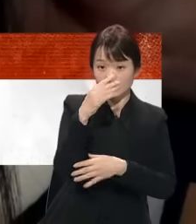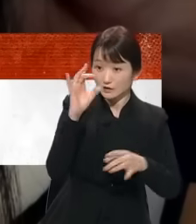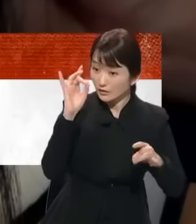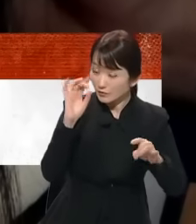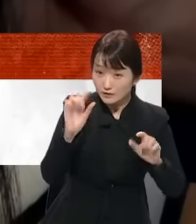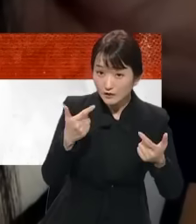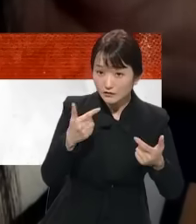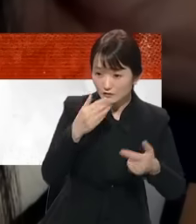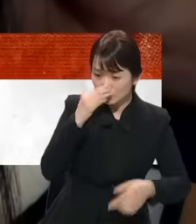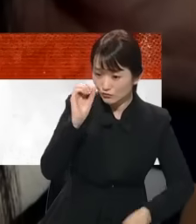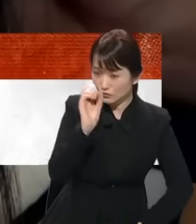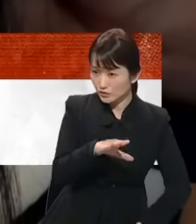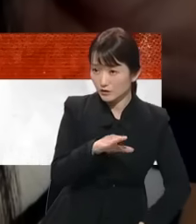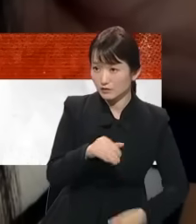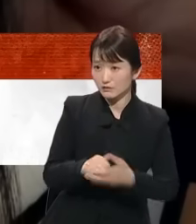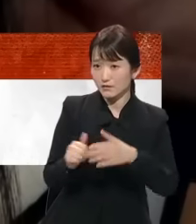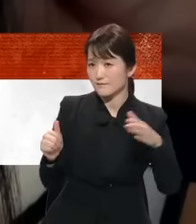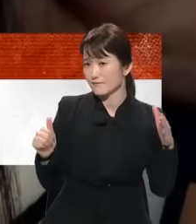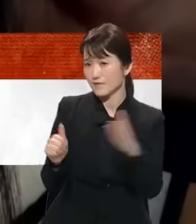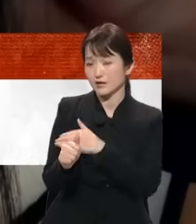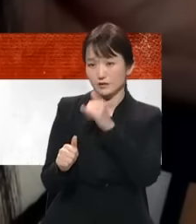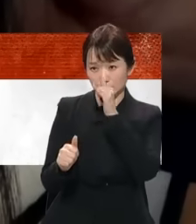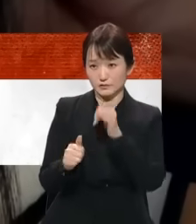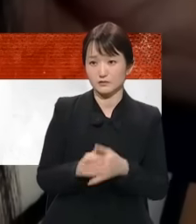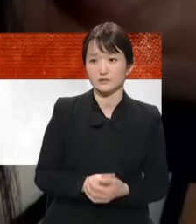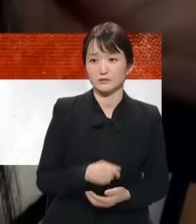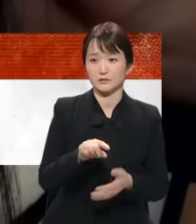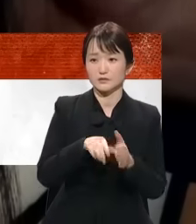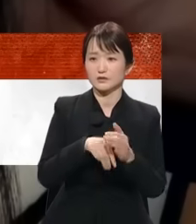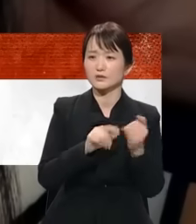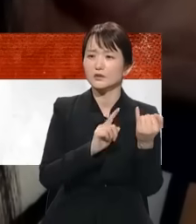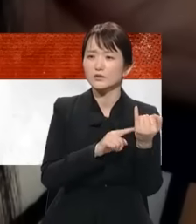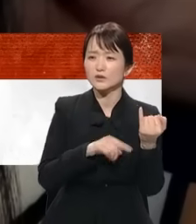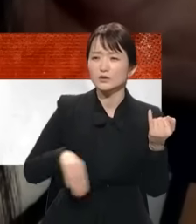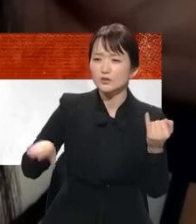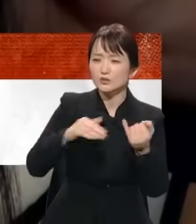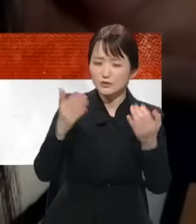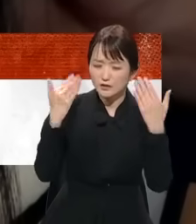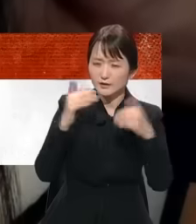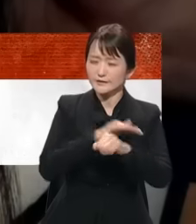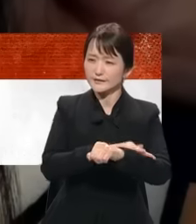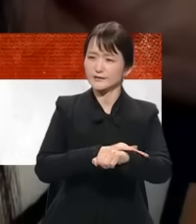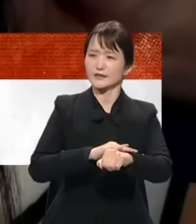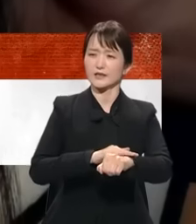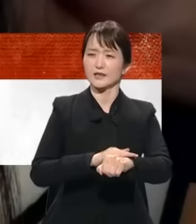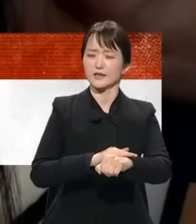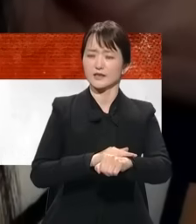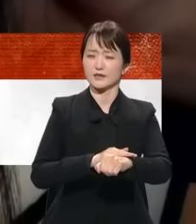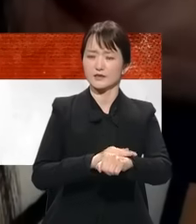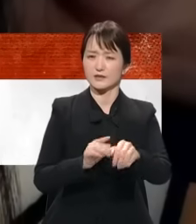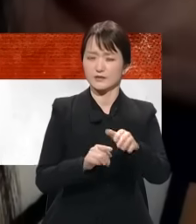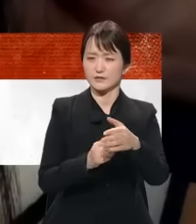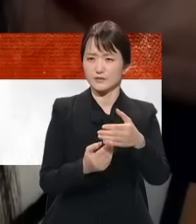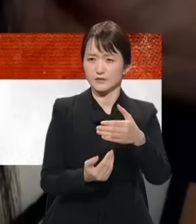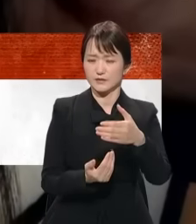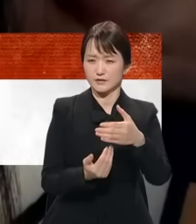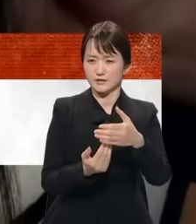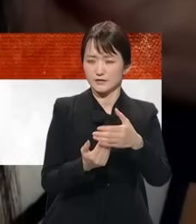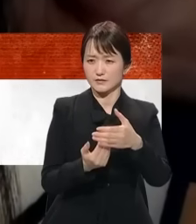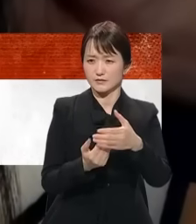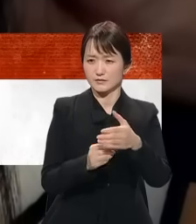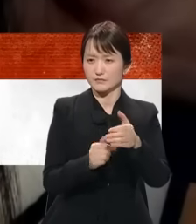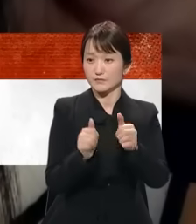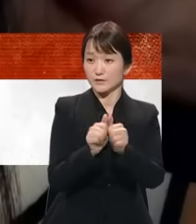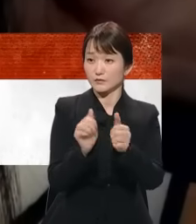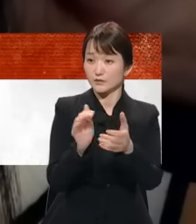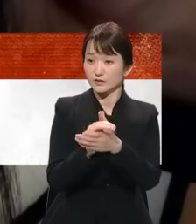하극상이잖아요. 그리고 그때는 라는 사람이 우리 학교에서 가장 잘 나가는 남자친구가 있었는데